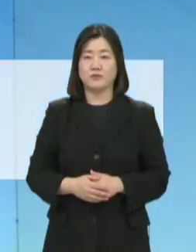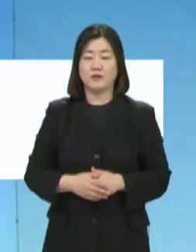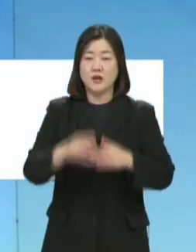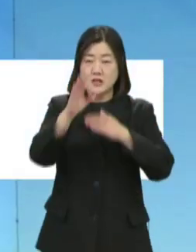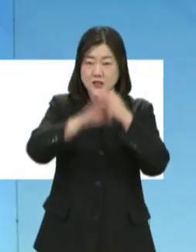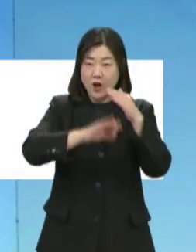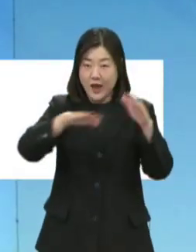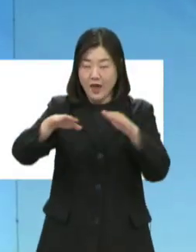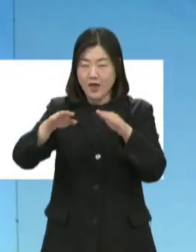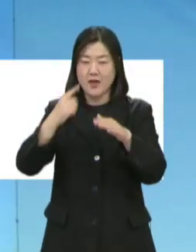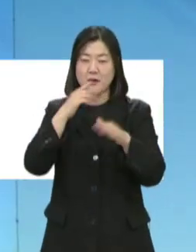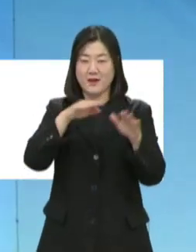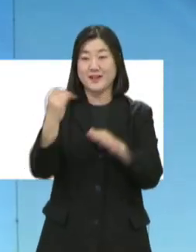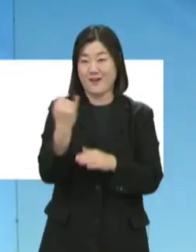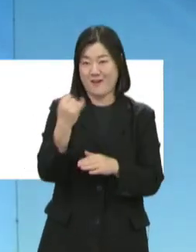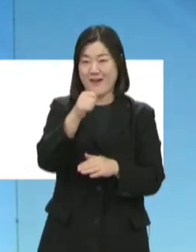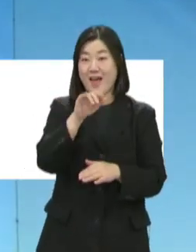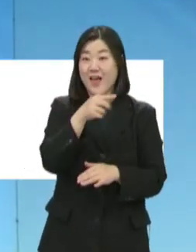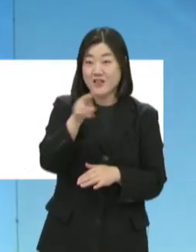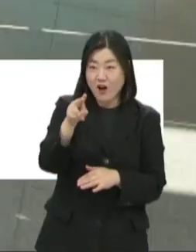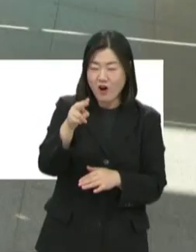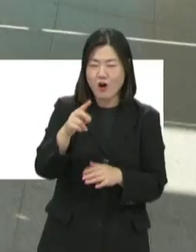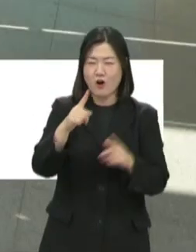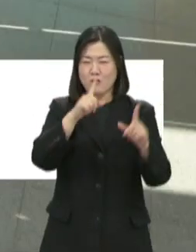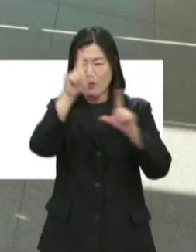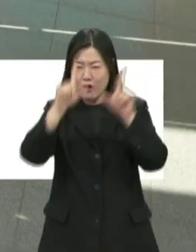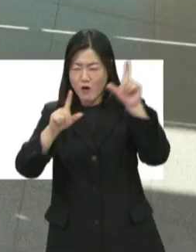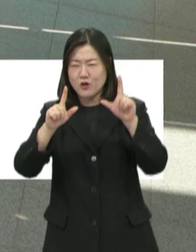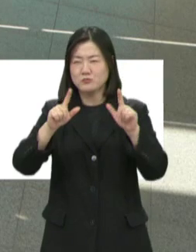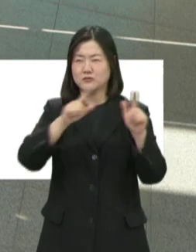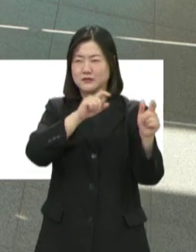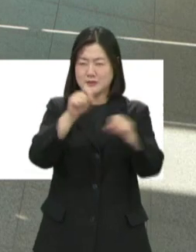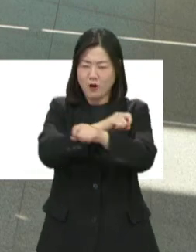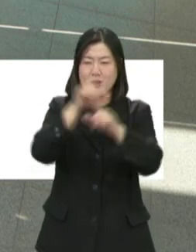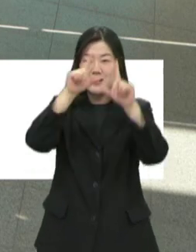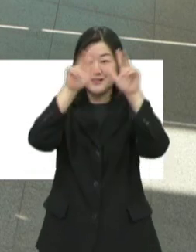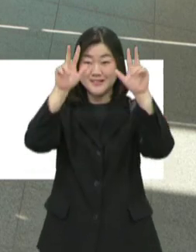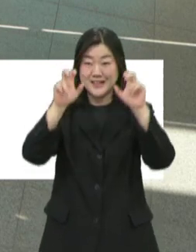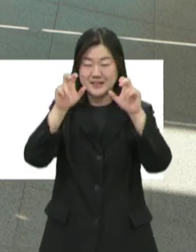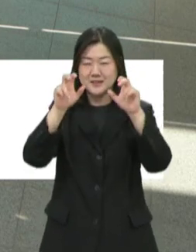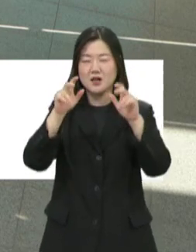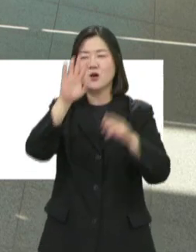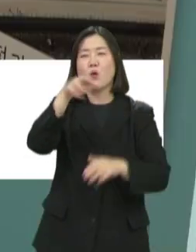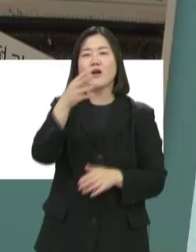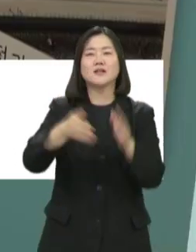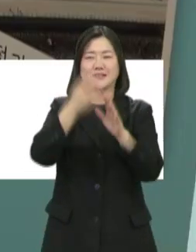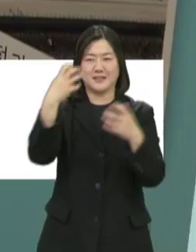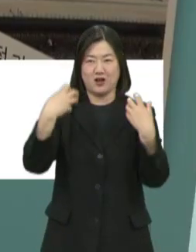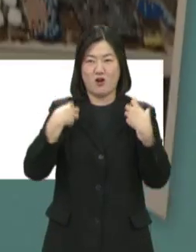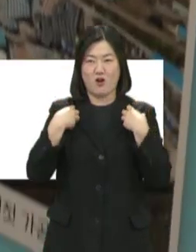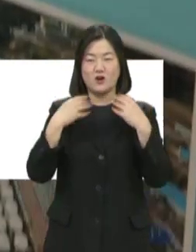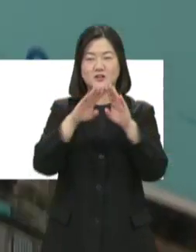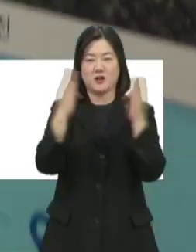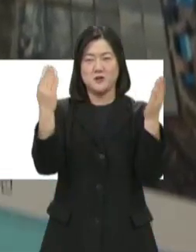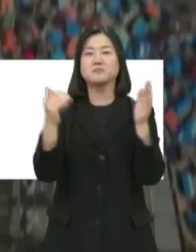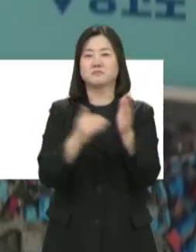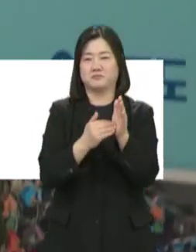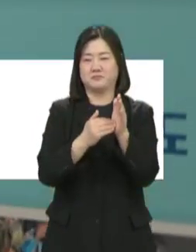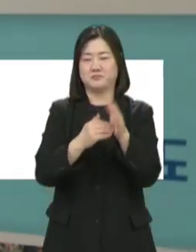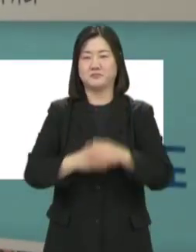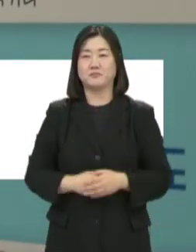서해연 지역 해녀들의 생동감 넘치는 모습과 일상을 담은 특별 사진전이 보령시청 민원동 로비에서